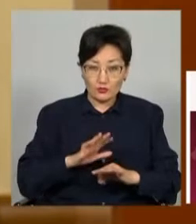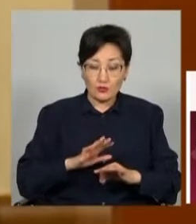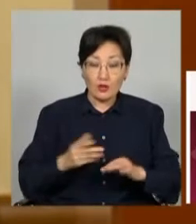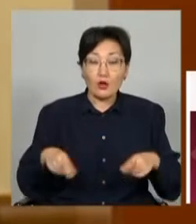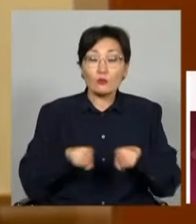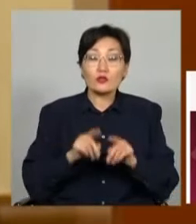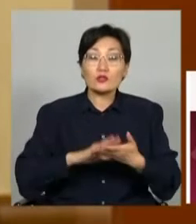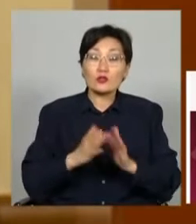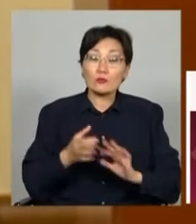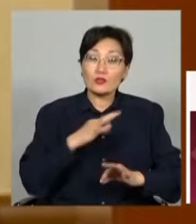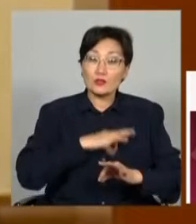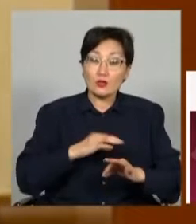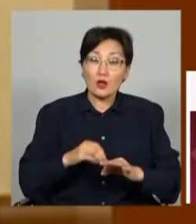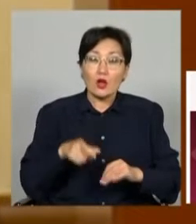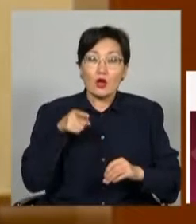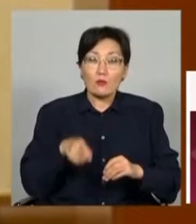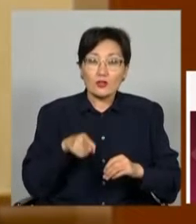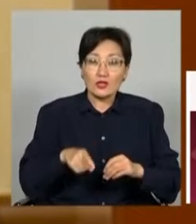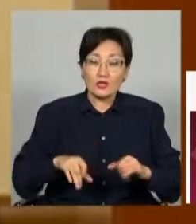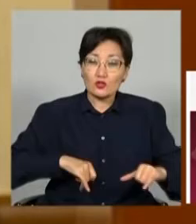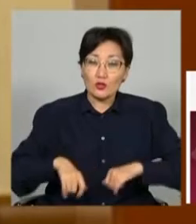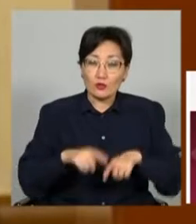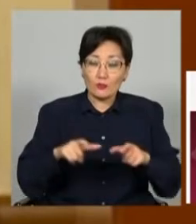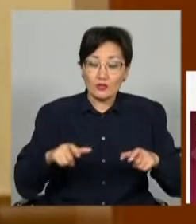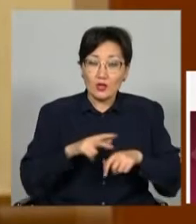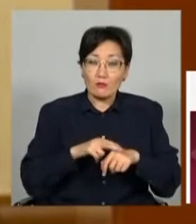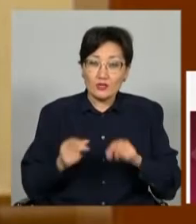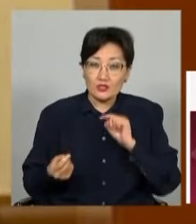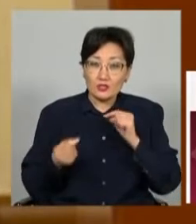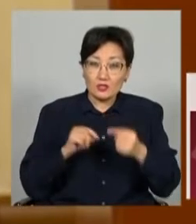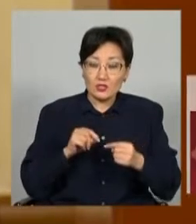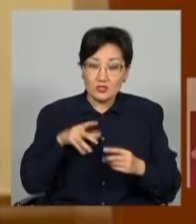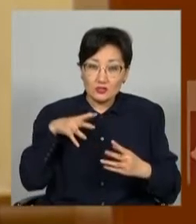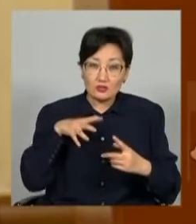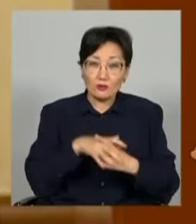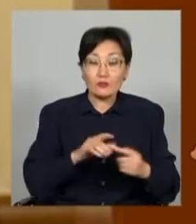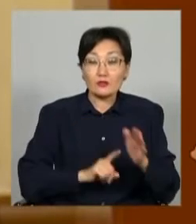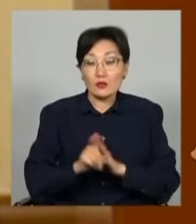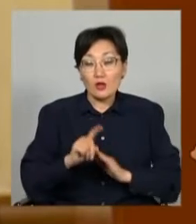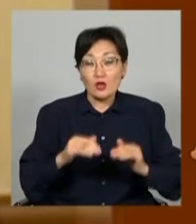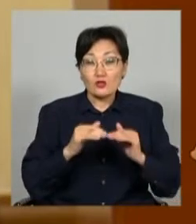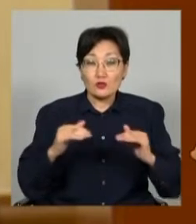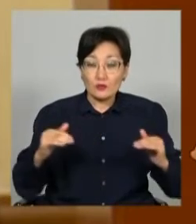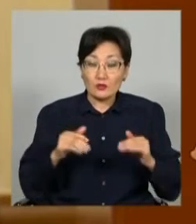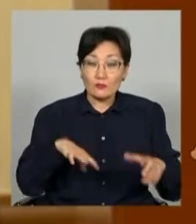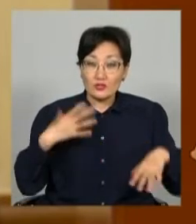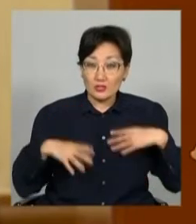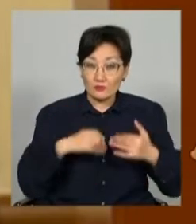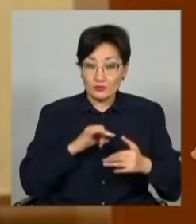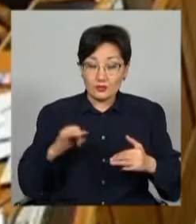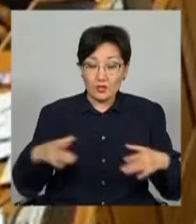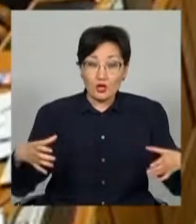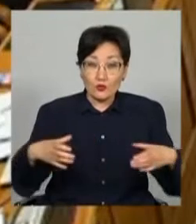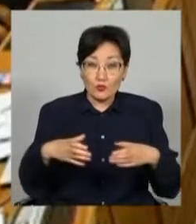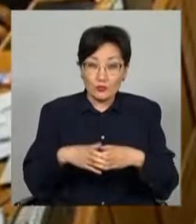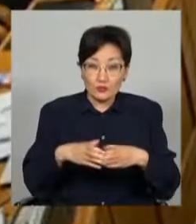Бұл жағдайды пайдаланып, мыңдаған бүлікшілер полицияға шабуыл жасады. Олардың жоғарғы деңгейді дайындығы және